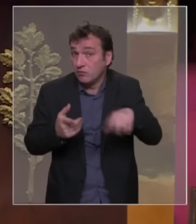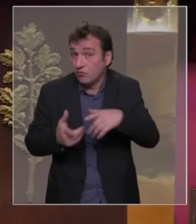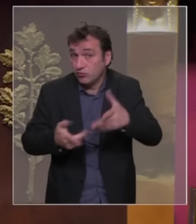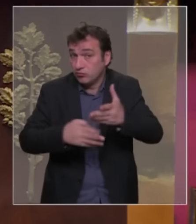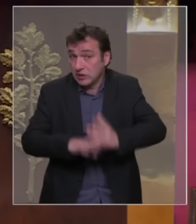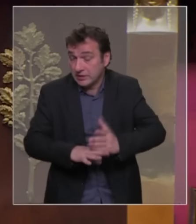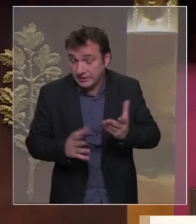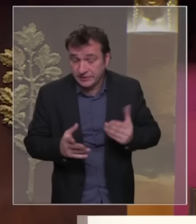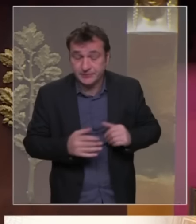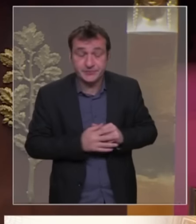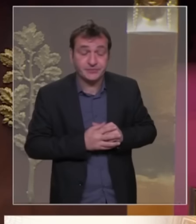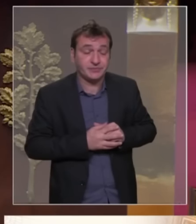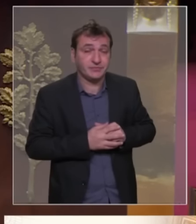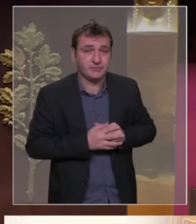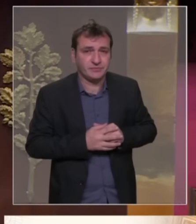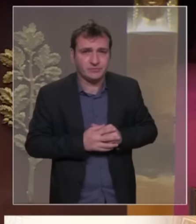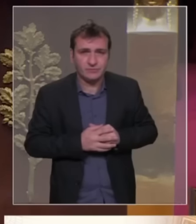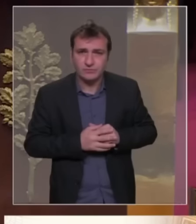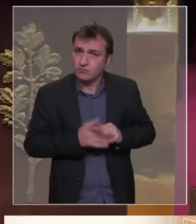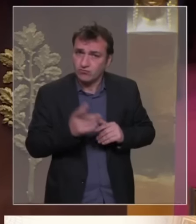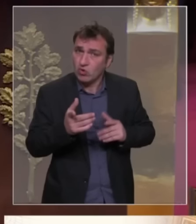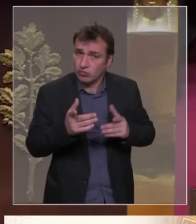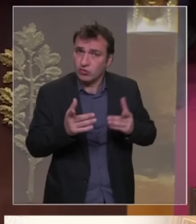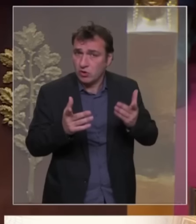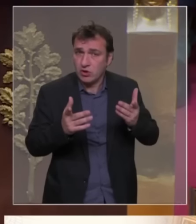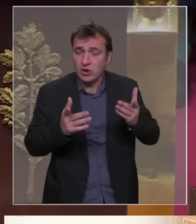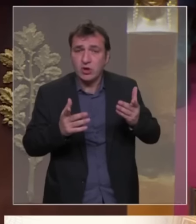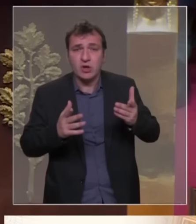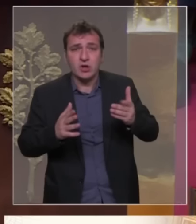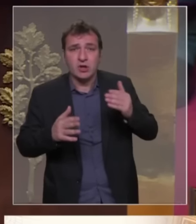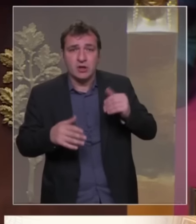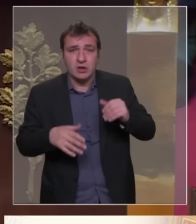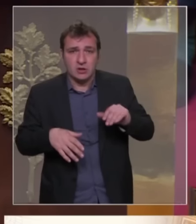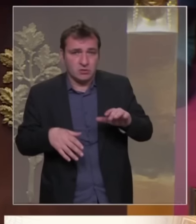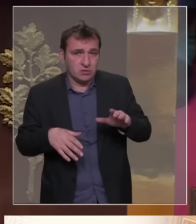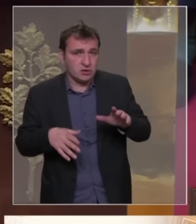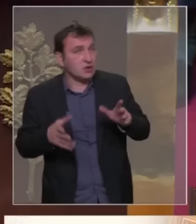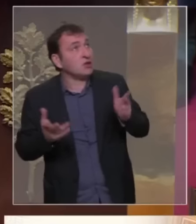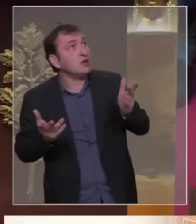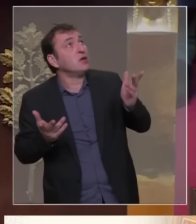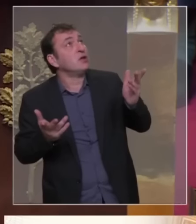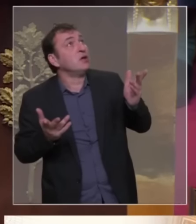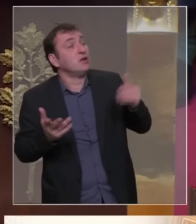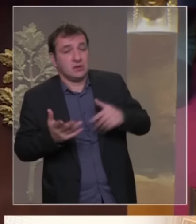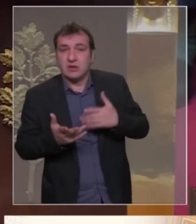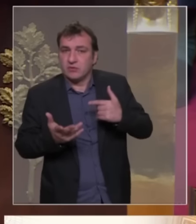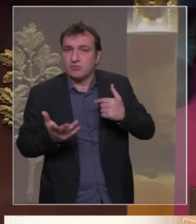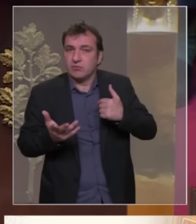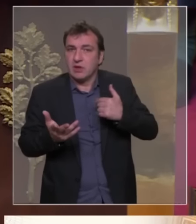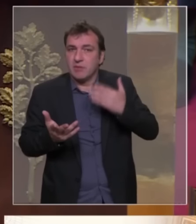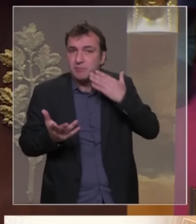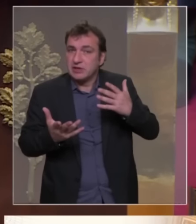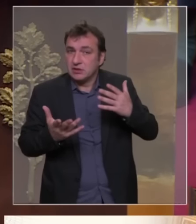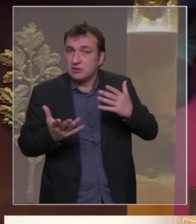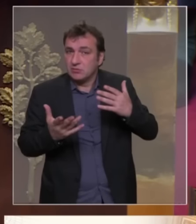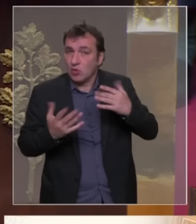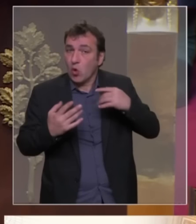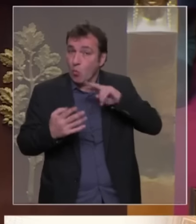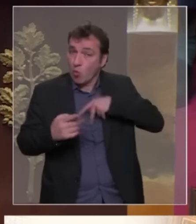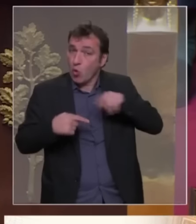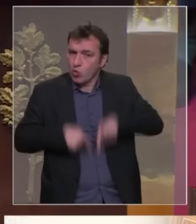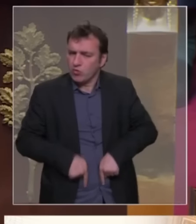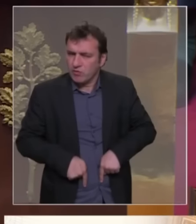déciderez, aussi longtemps que vous le déciderez, c'est cette idée qui animera l'action de mon gouvernement. Un gouvernement que